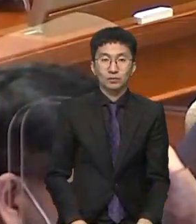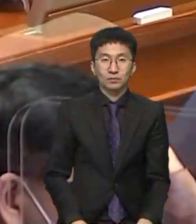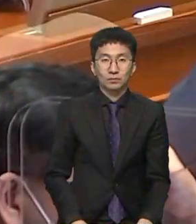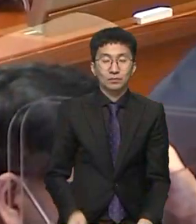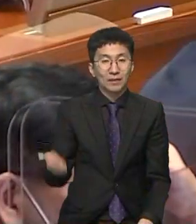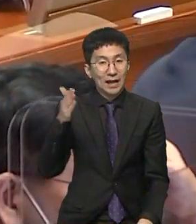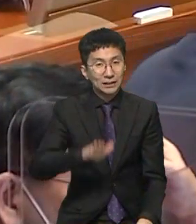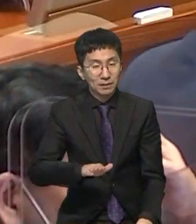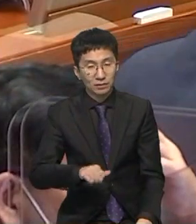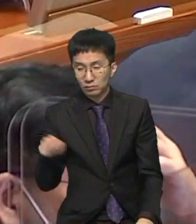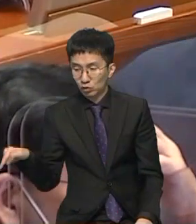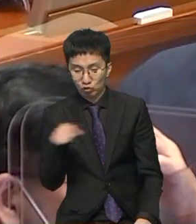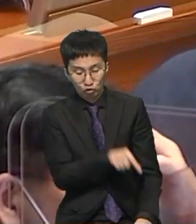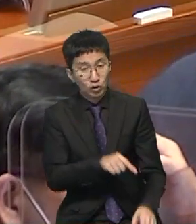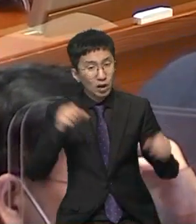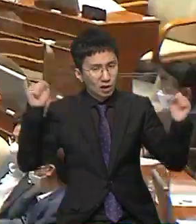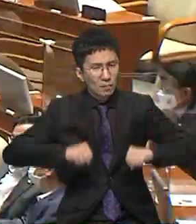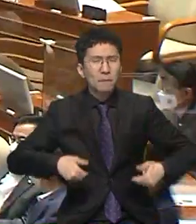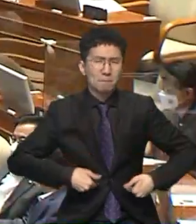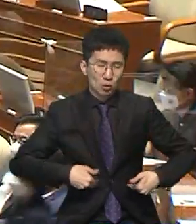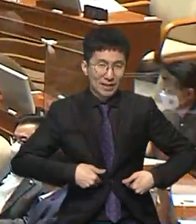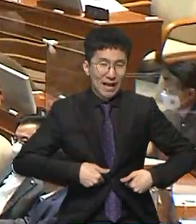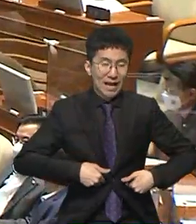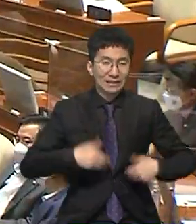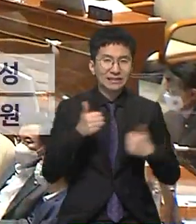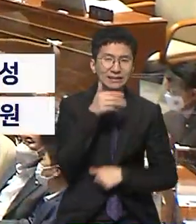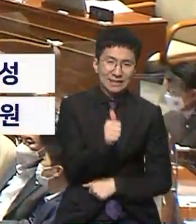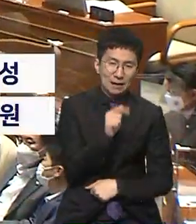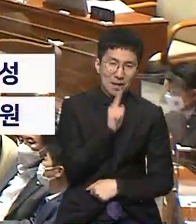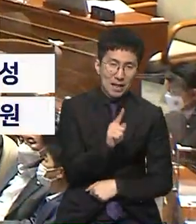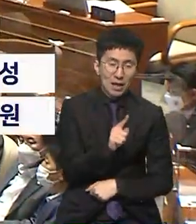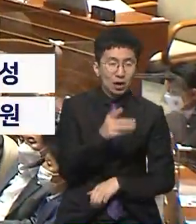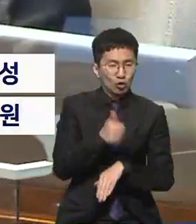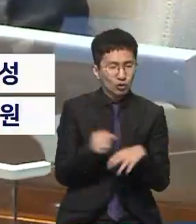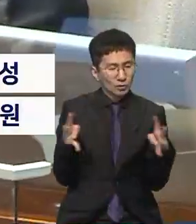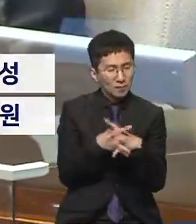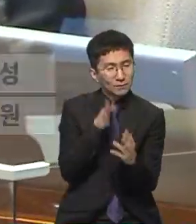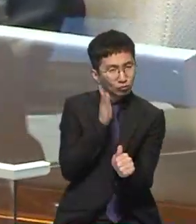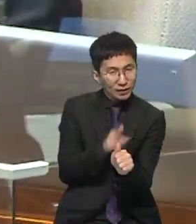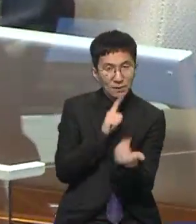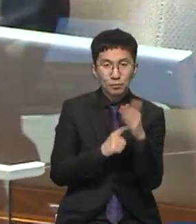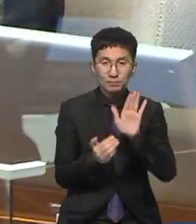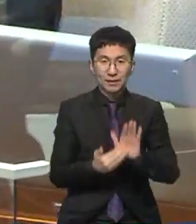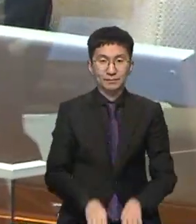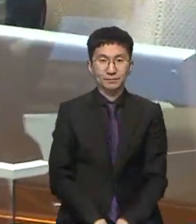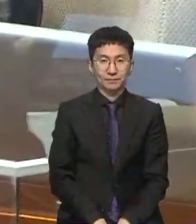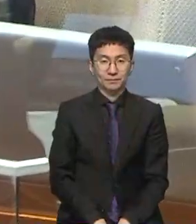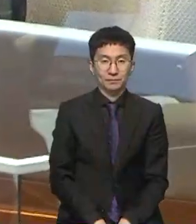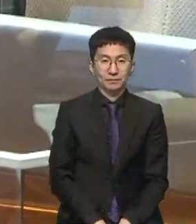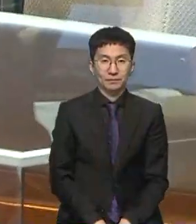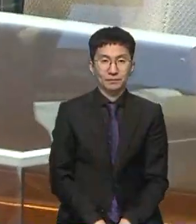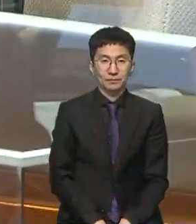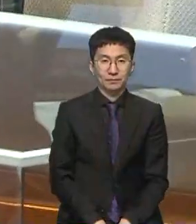김 의장은 여야 합의가 최우선이라며 최대한 협상에 나서달라고 당부했습니다. SBS